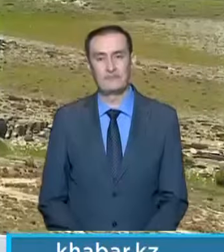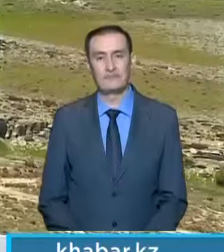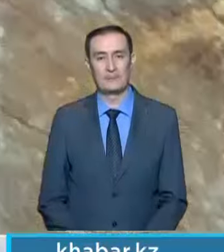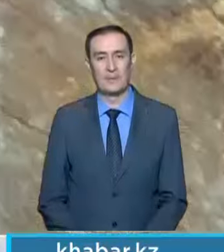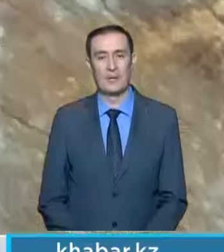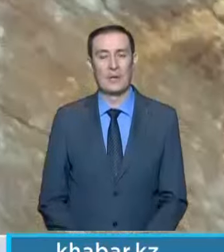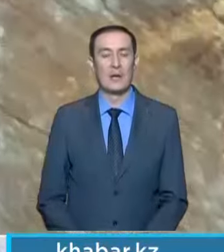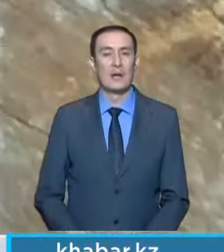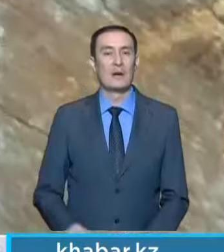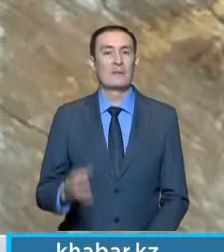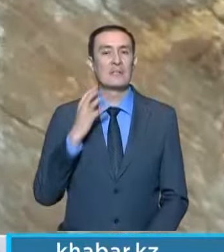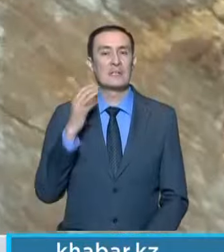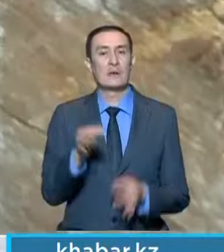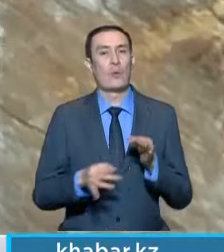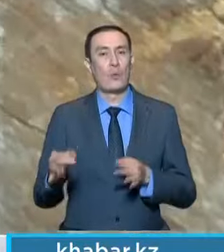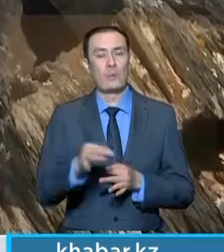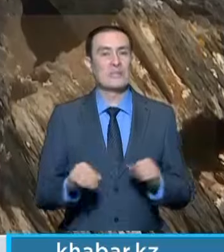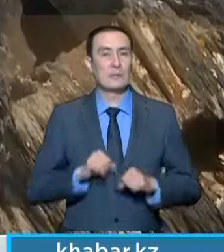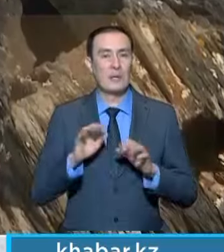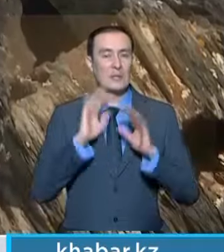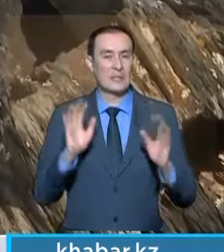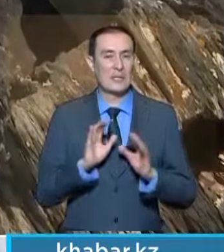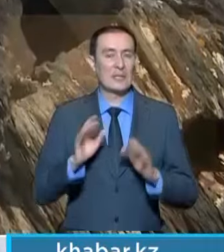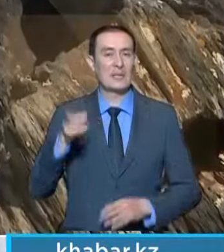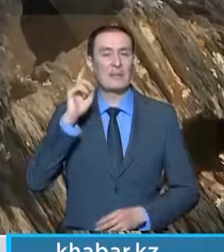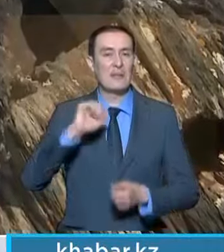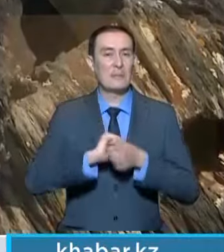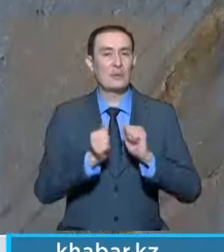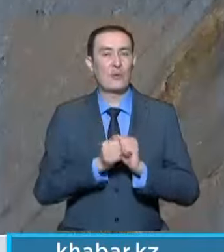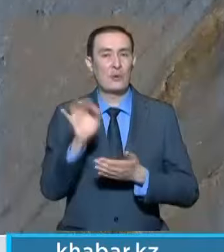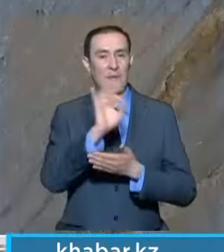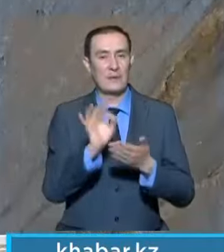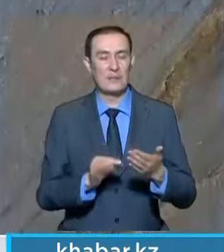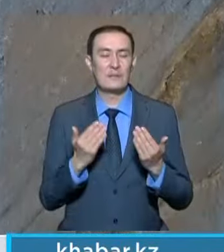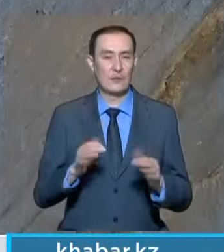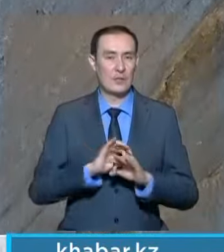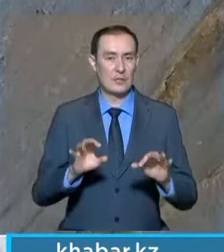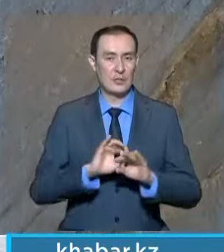Историческое наследие. В Кызылординской области пытаются сохранить древние петроглифы. Покажем.